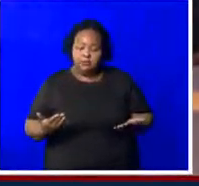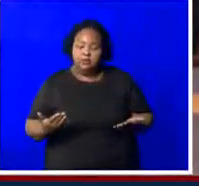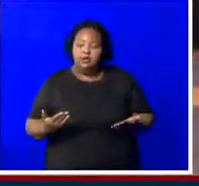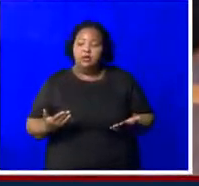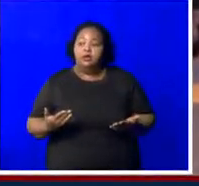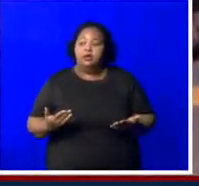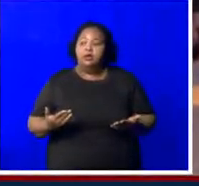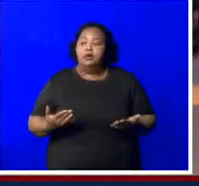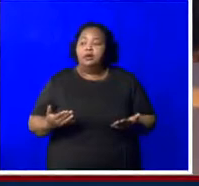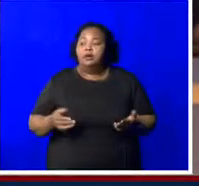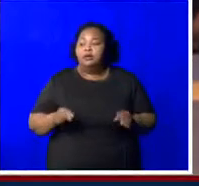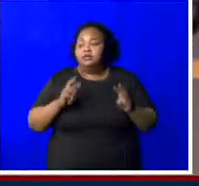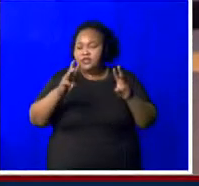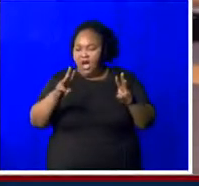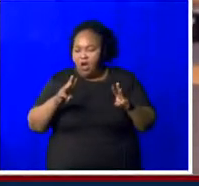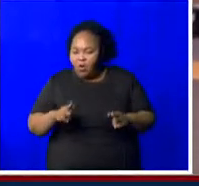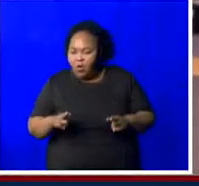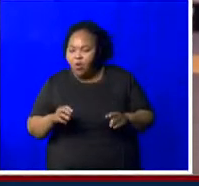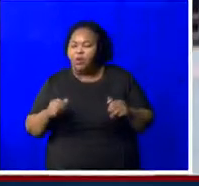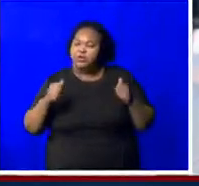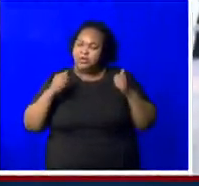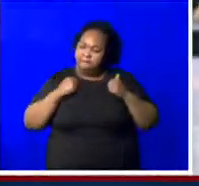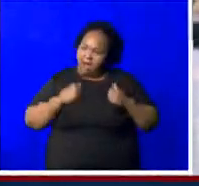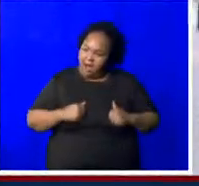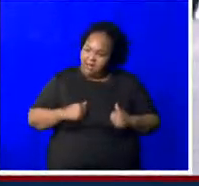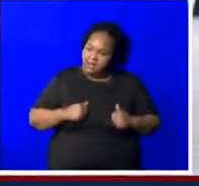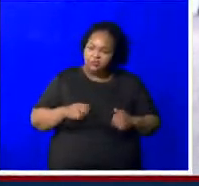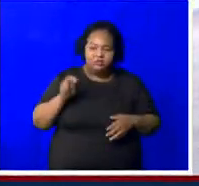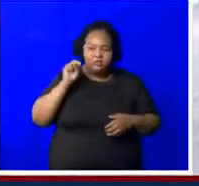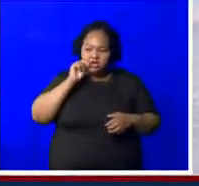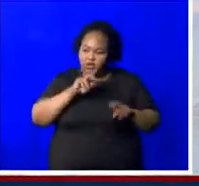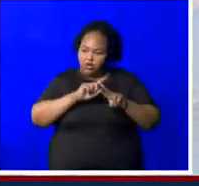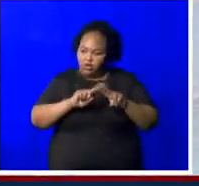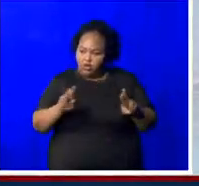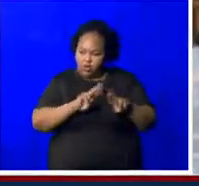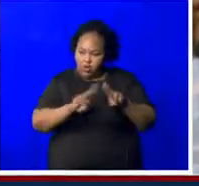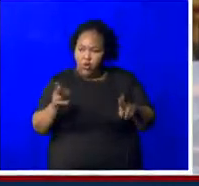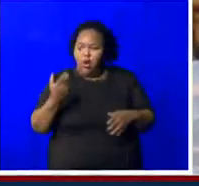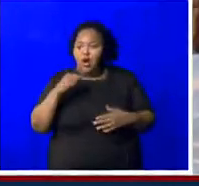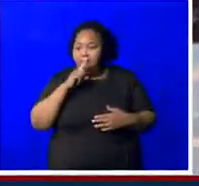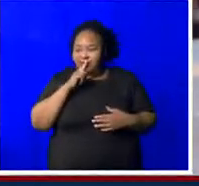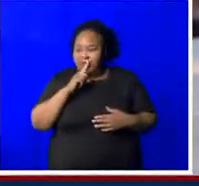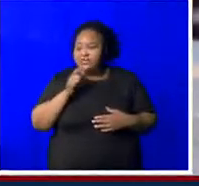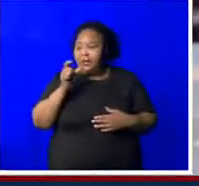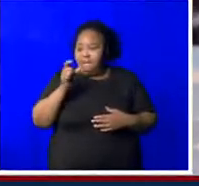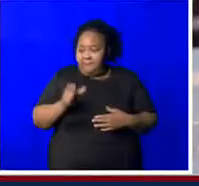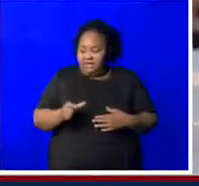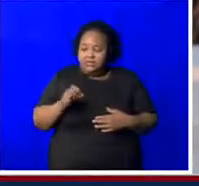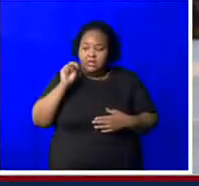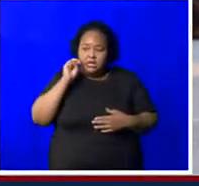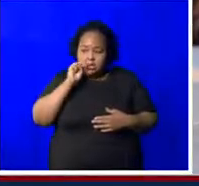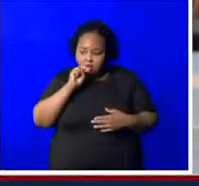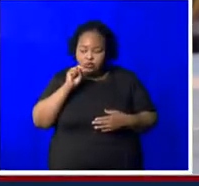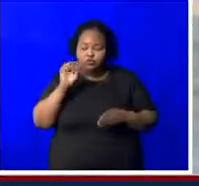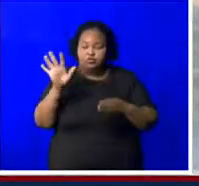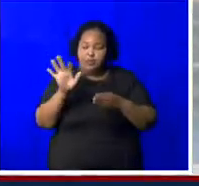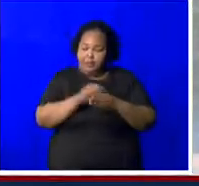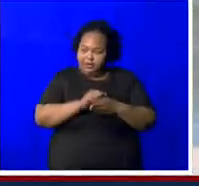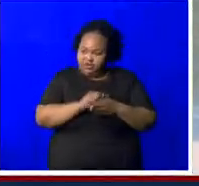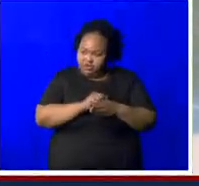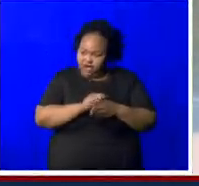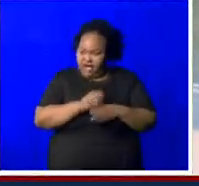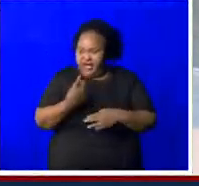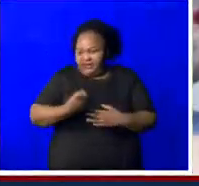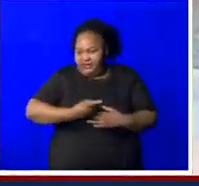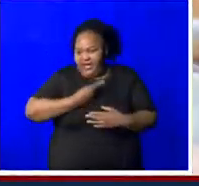timbahla. Ibita nje wena ngokuthi ube disciplined, ube trained kahle nge-technique and uqhubekele